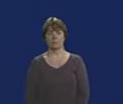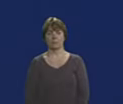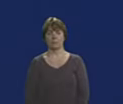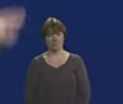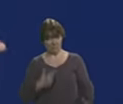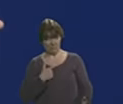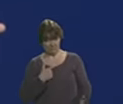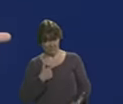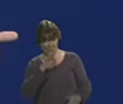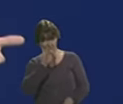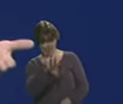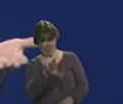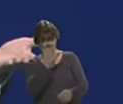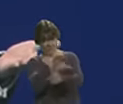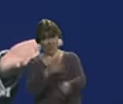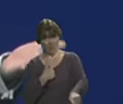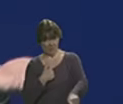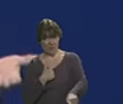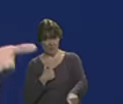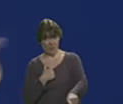Dois-je leur en vouloir ?